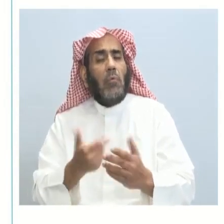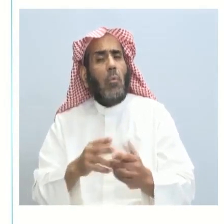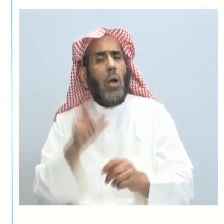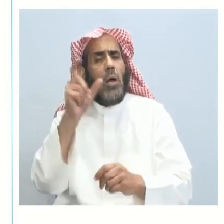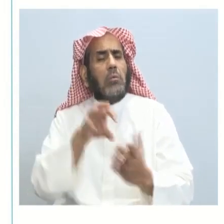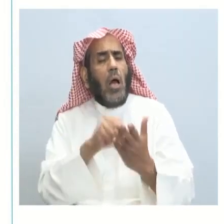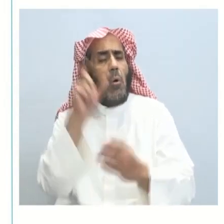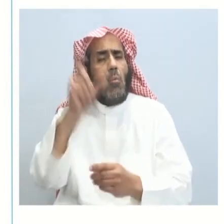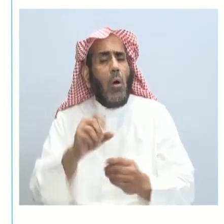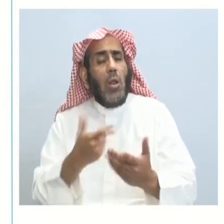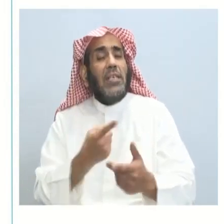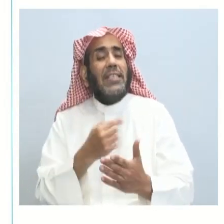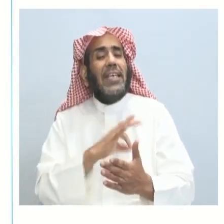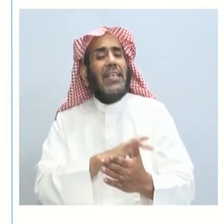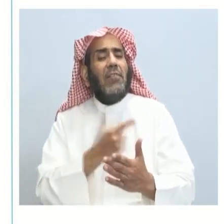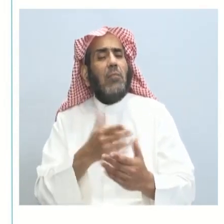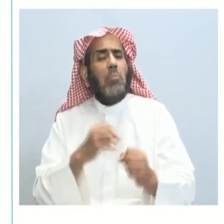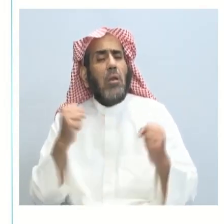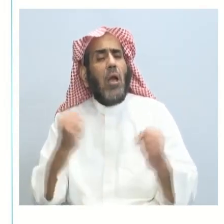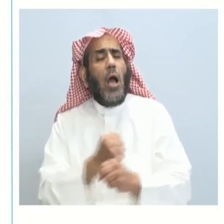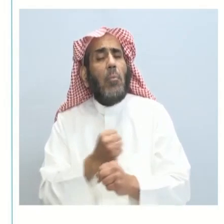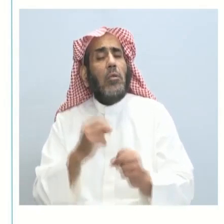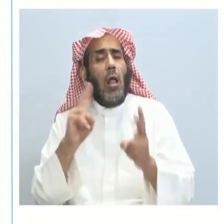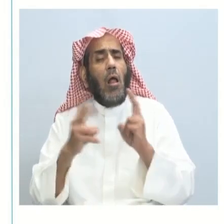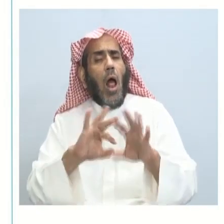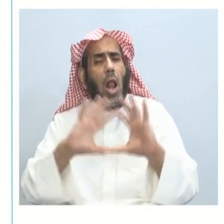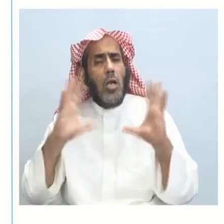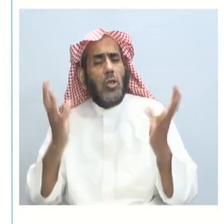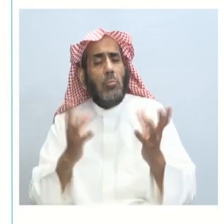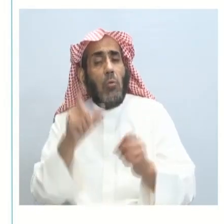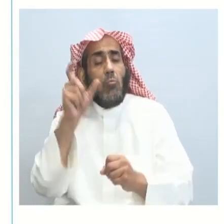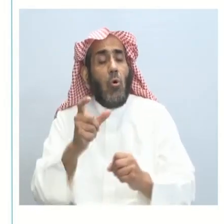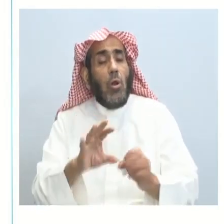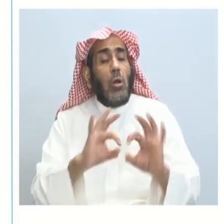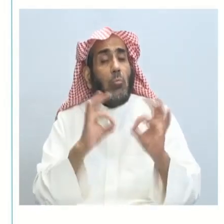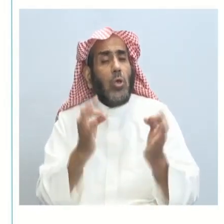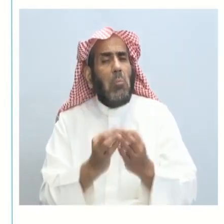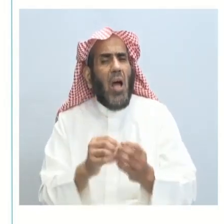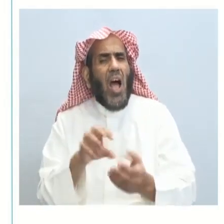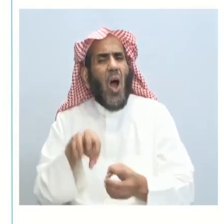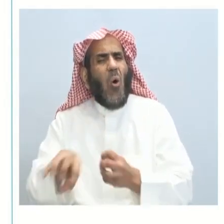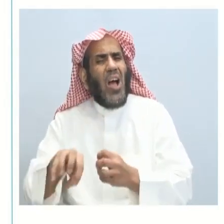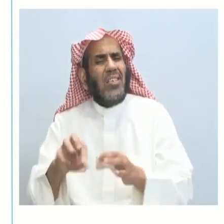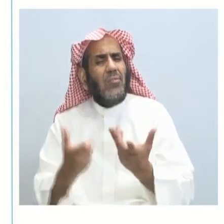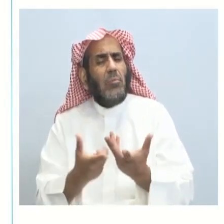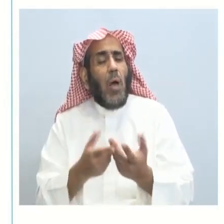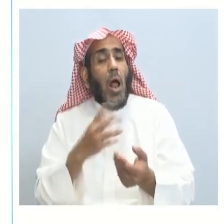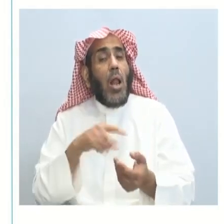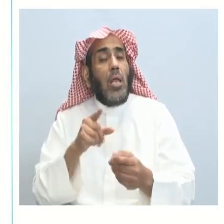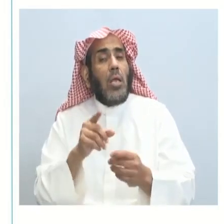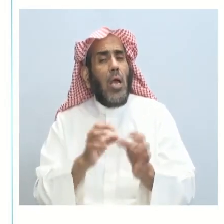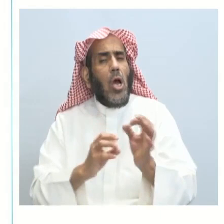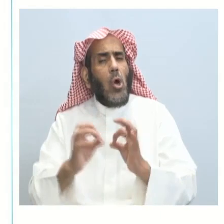المصلحه من الذي سيستفيد من اقامه الفعاليه هل جميع الافراد جميع المجتمع ام فئه معينه هل لديك